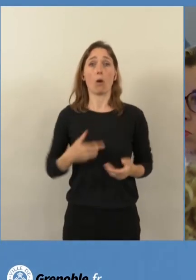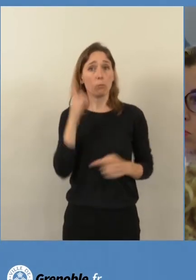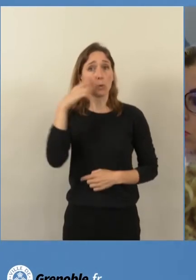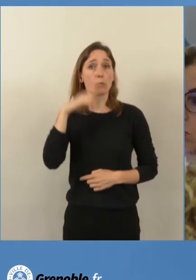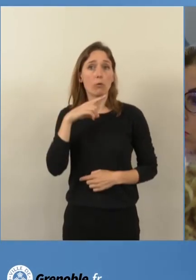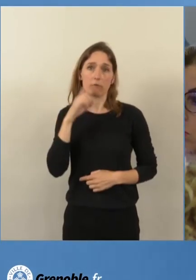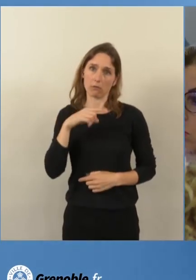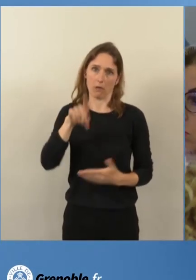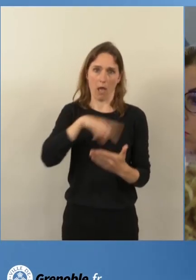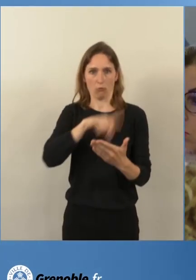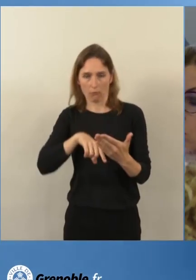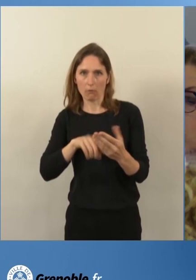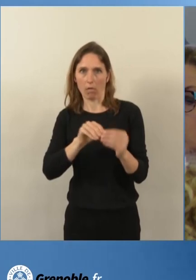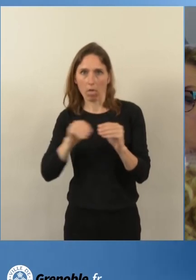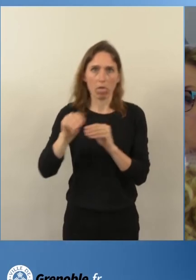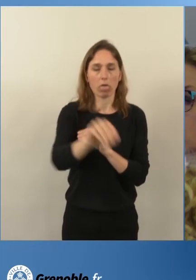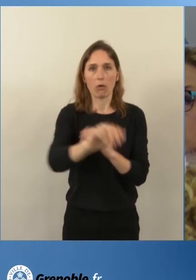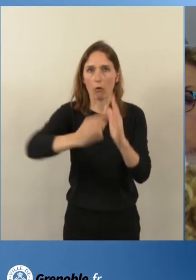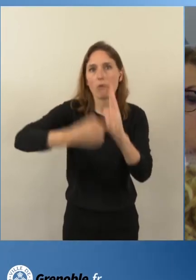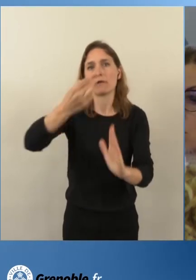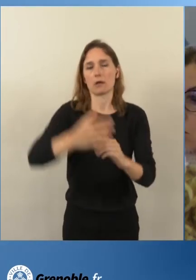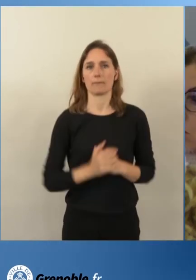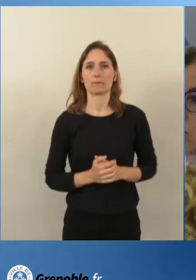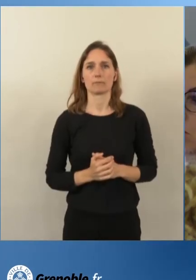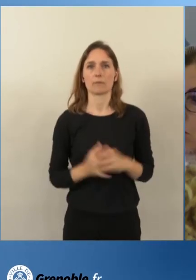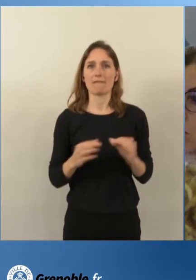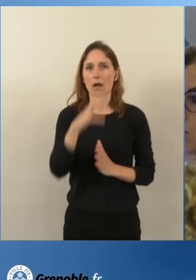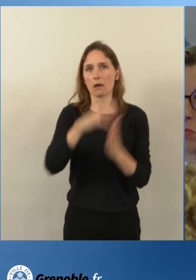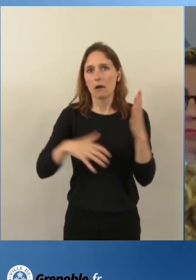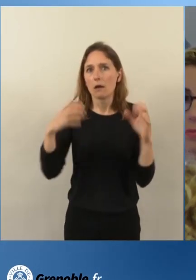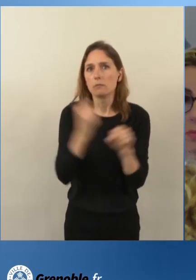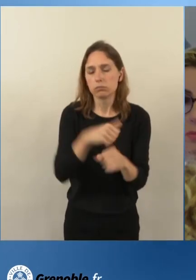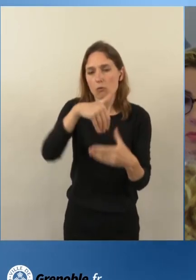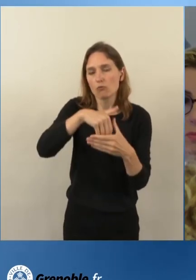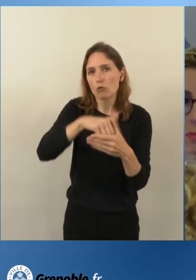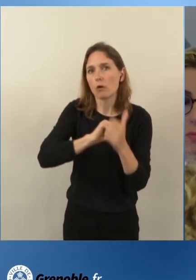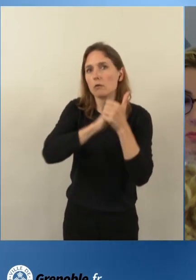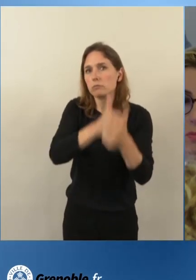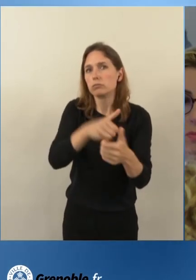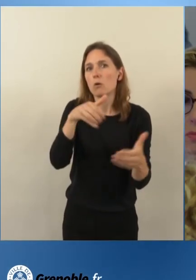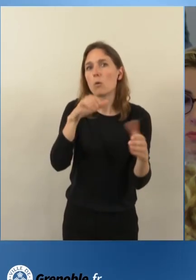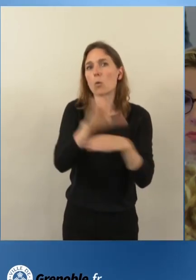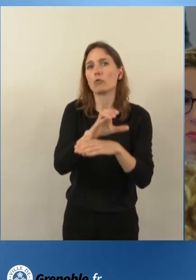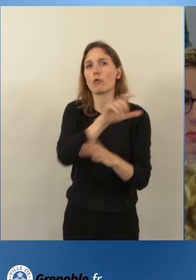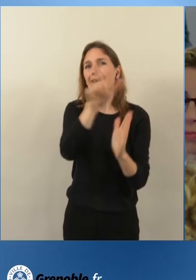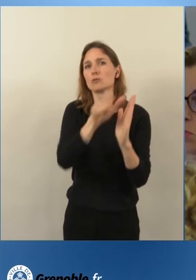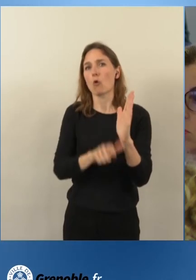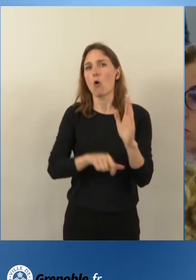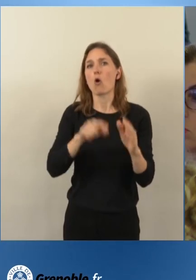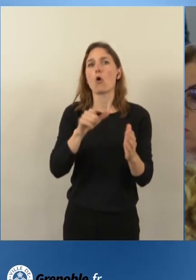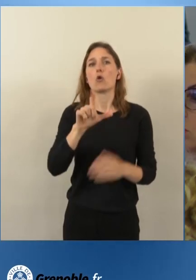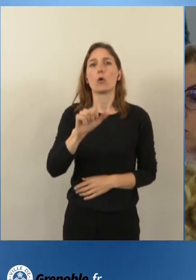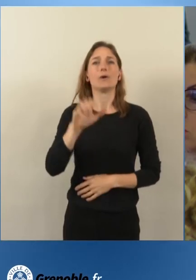l'exemple de ce qui figure dans votre rendu acte le contentieux avec le restaurant Le 5 pour lequel vous